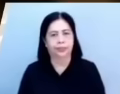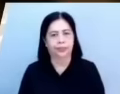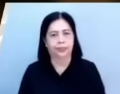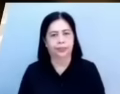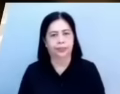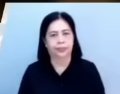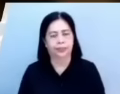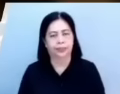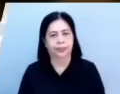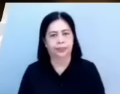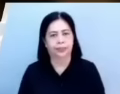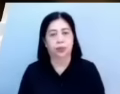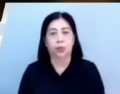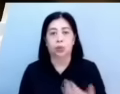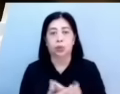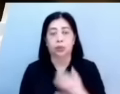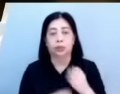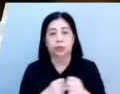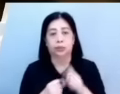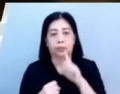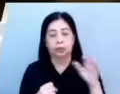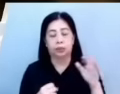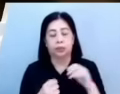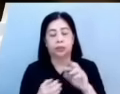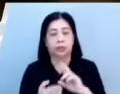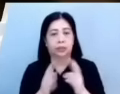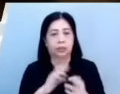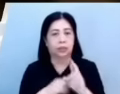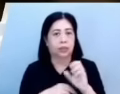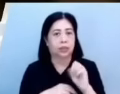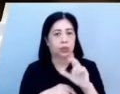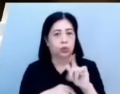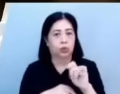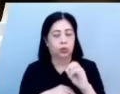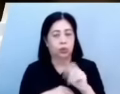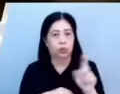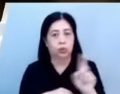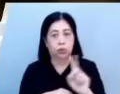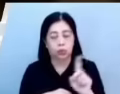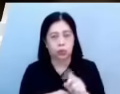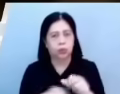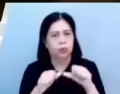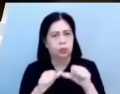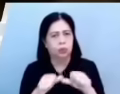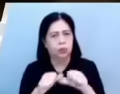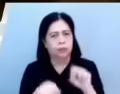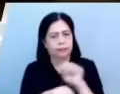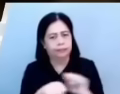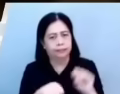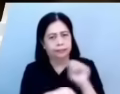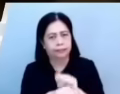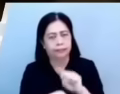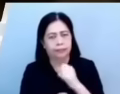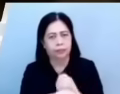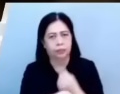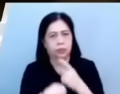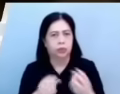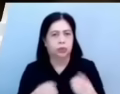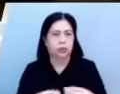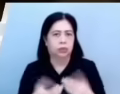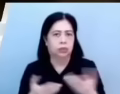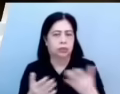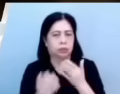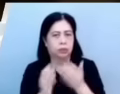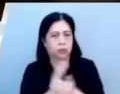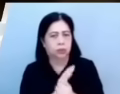Ang New Year's Resolution ng inyong pamahalaan ay ang puspusang pagsisikap upang maggawad ng mahusay at